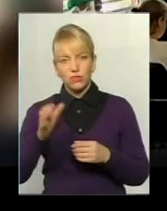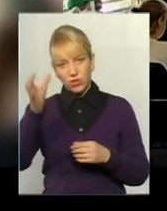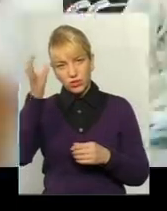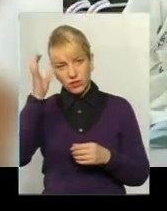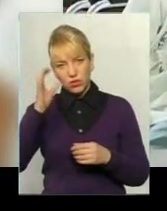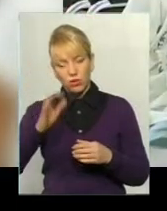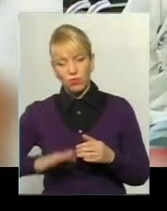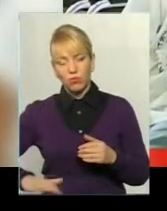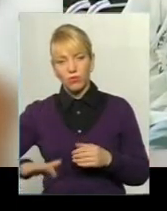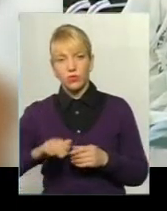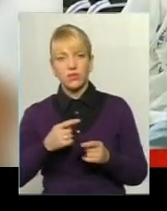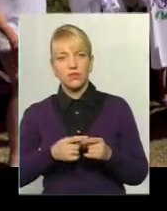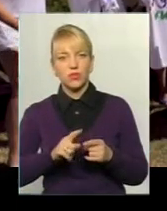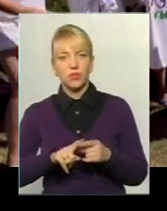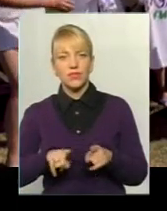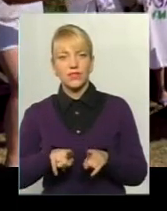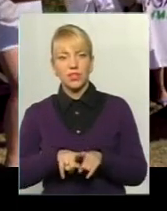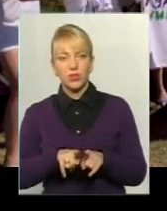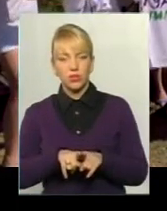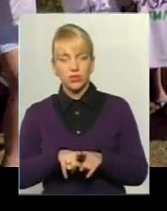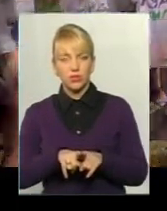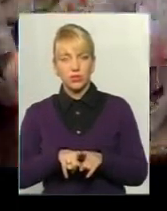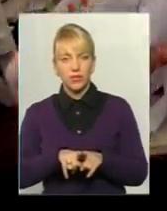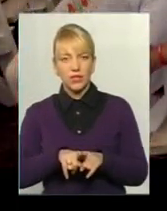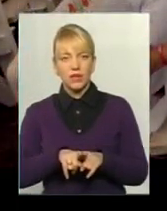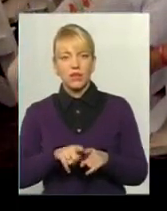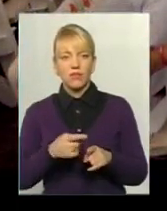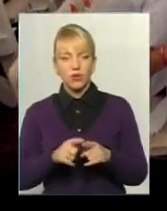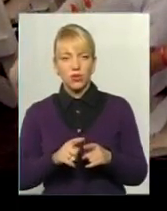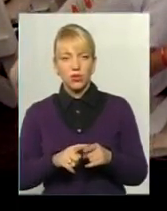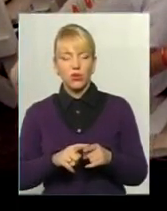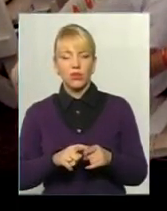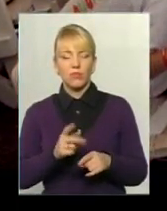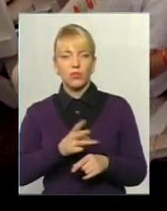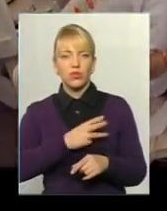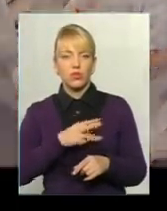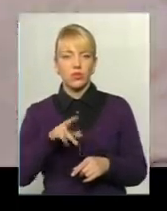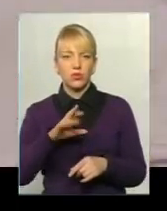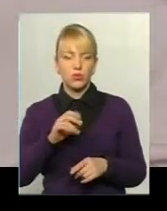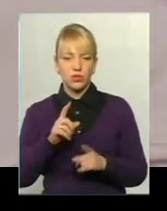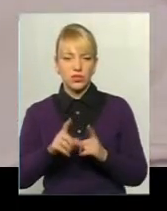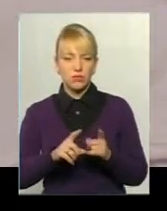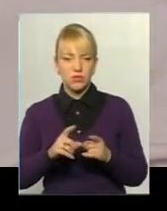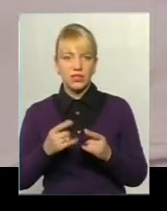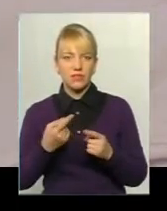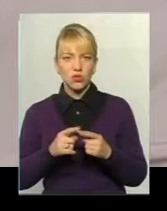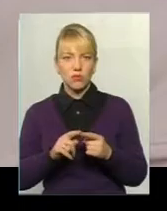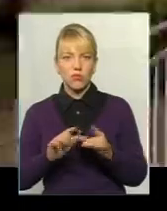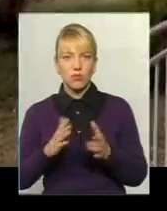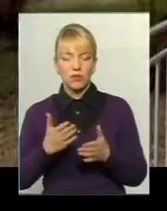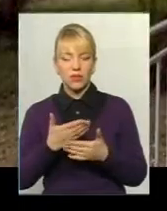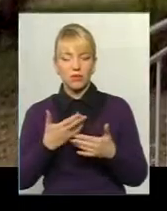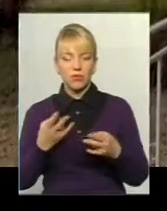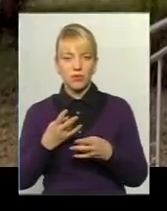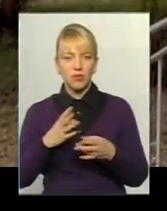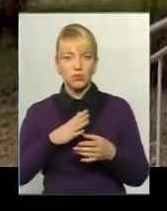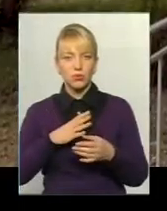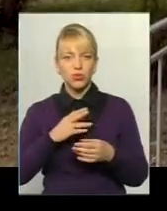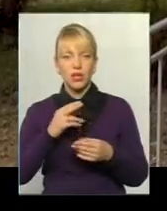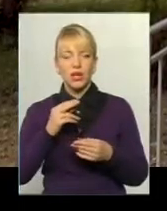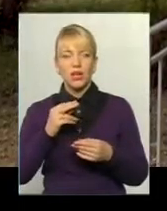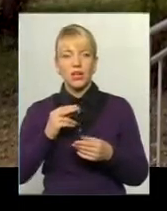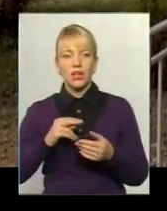просторі, воно все одно більше чи менше, але мотивує до змін. І в даному випадку ми маємо бути оптимістами.